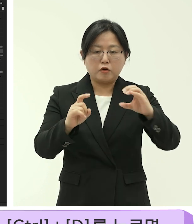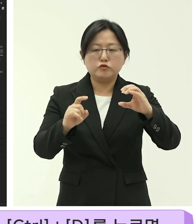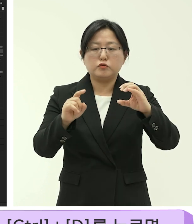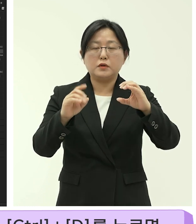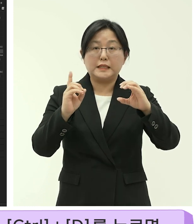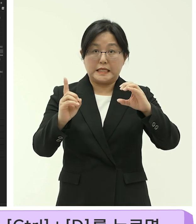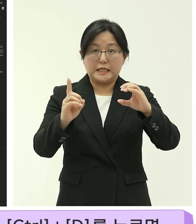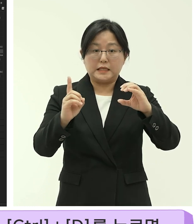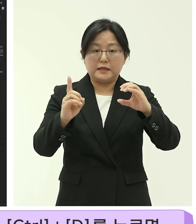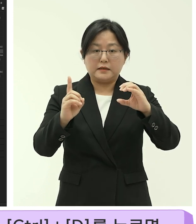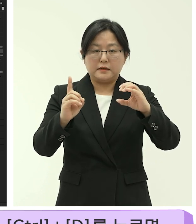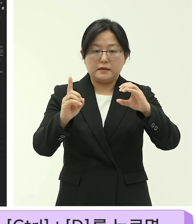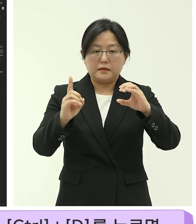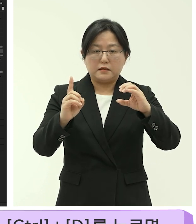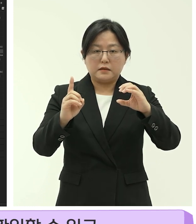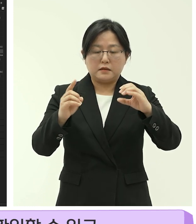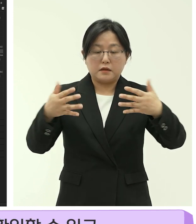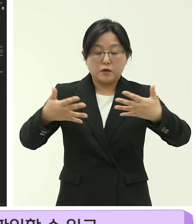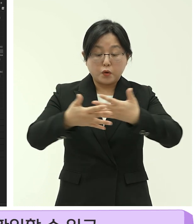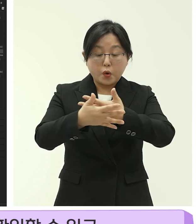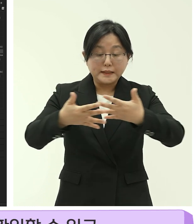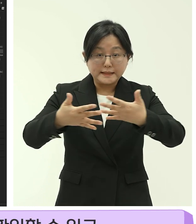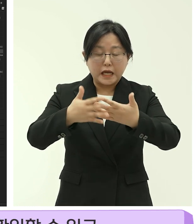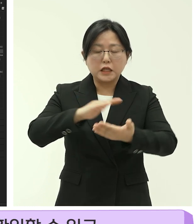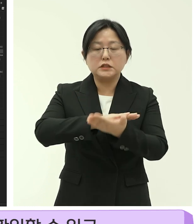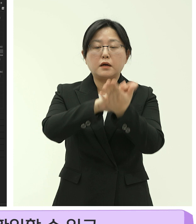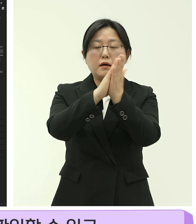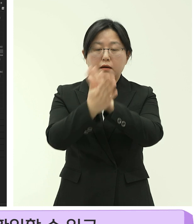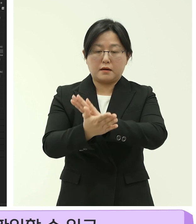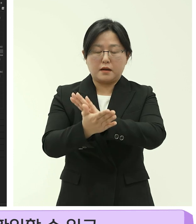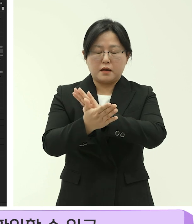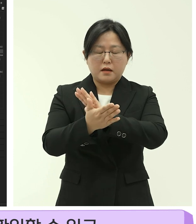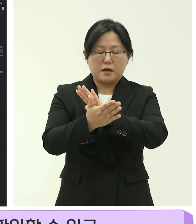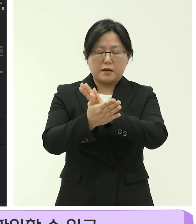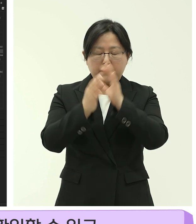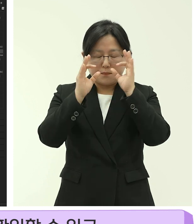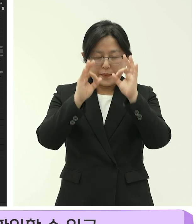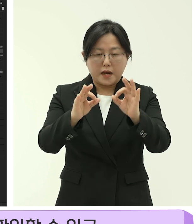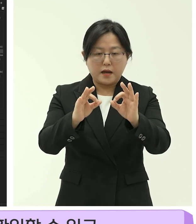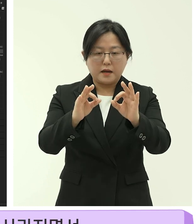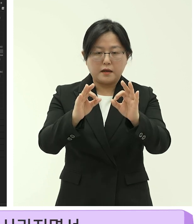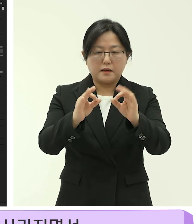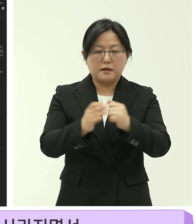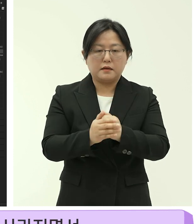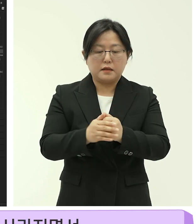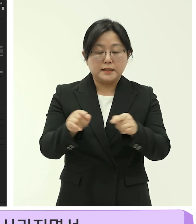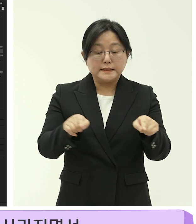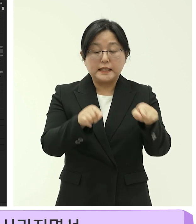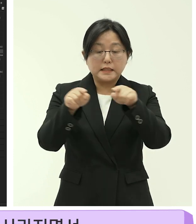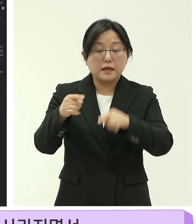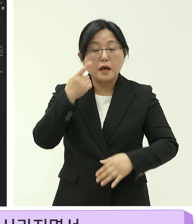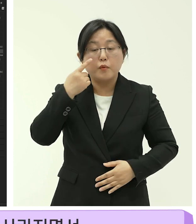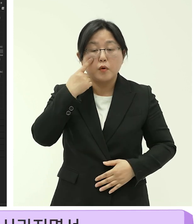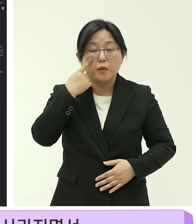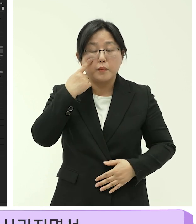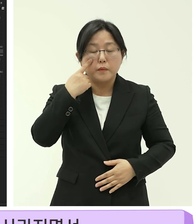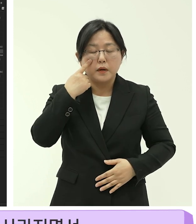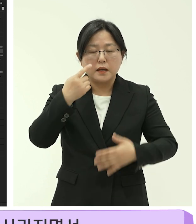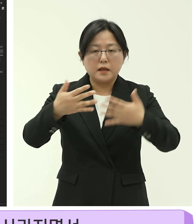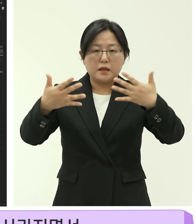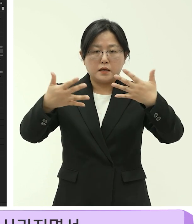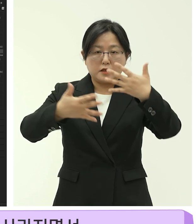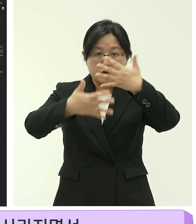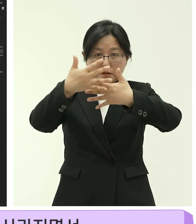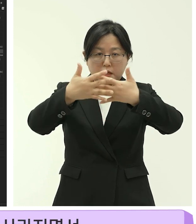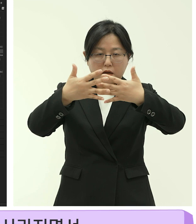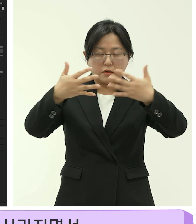컨트롤 D를 누르면 이렇게 교차 디졸브가 적용되는 걸 확인할 수 있고 재생해서 살펴보면 앞